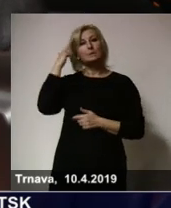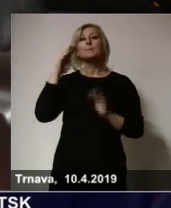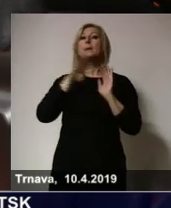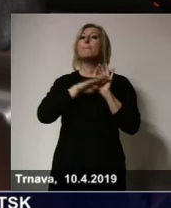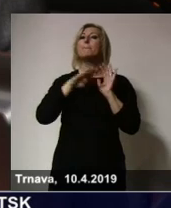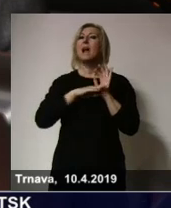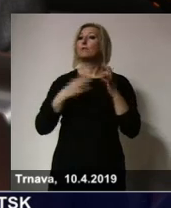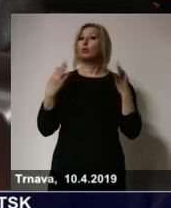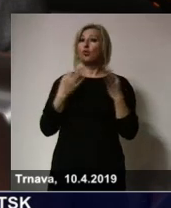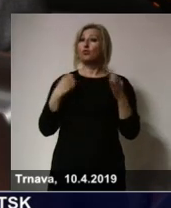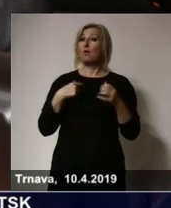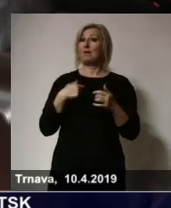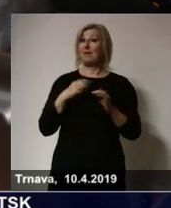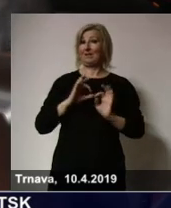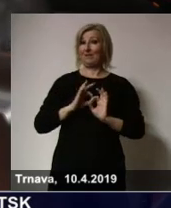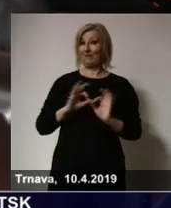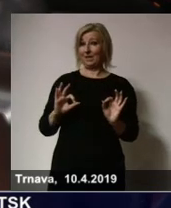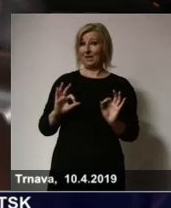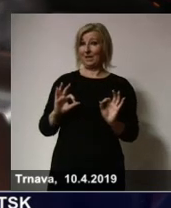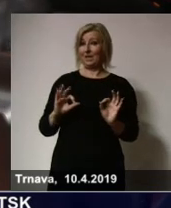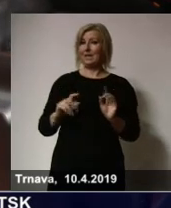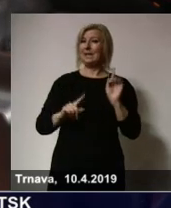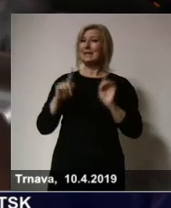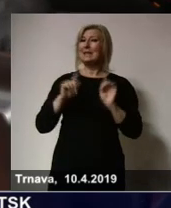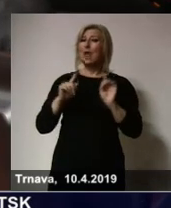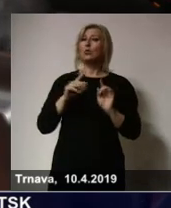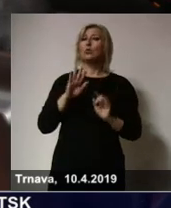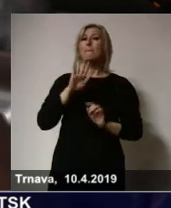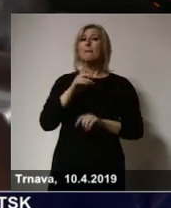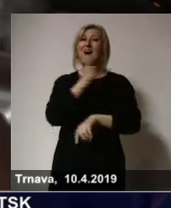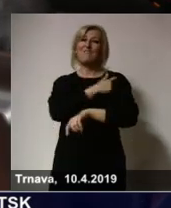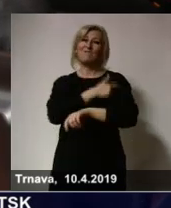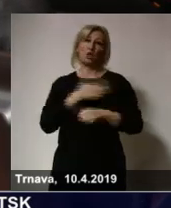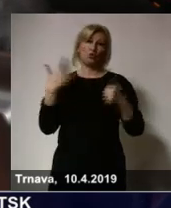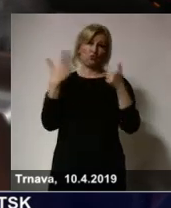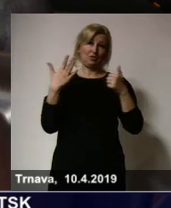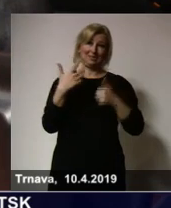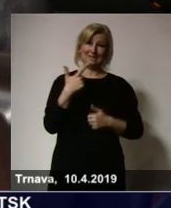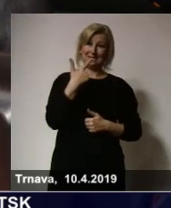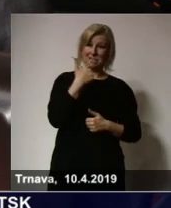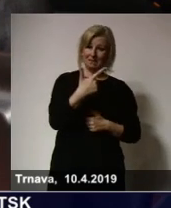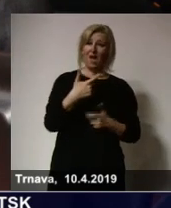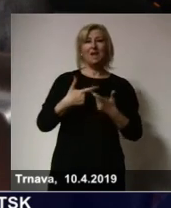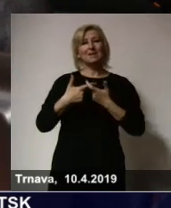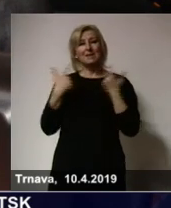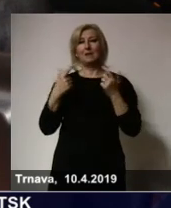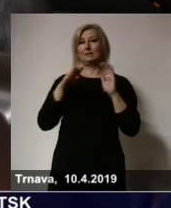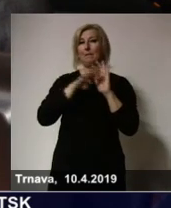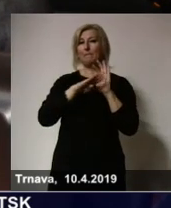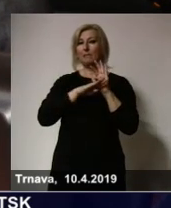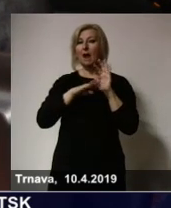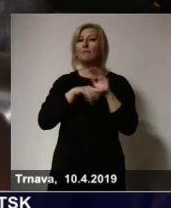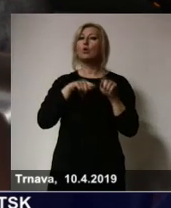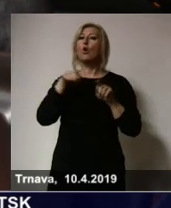ak dosiahne niekto dôchodkový vek, aby sme mali jasné určené pravidlá, do